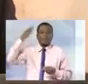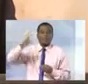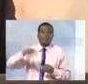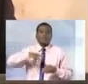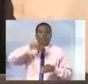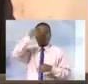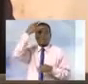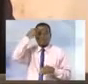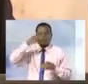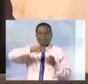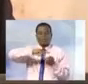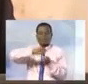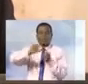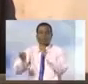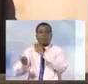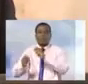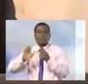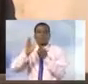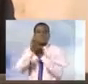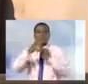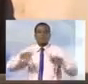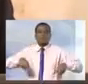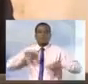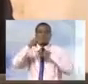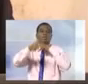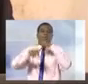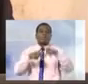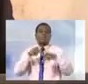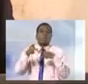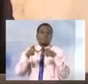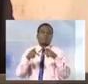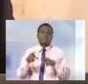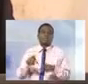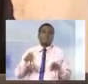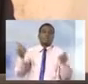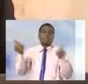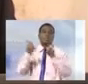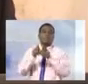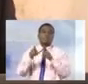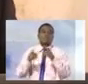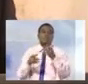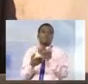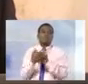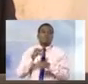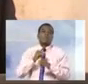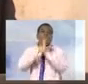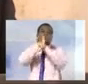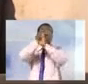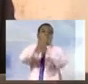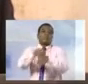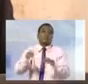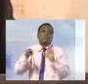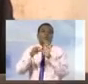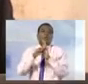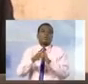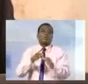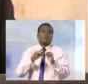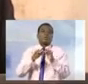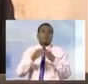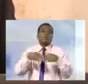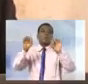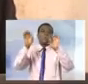politique d'amélioration des conditions de vie des populations, notamment par des investissements